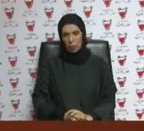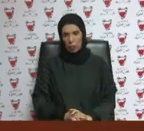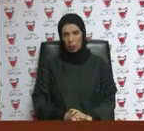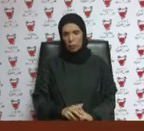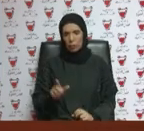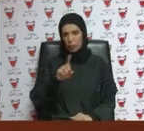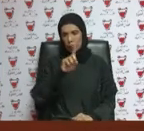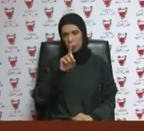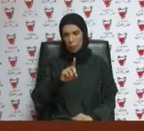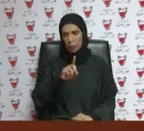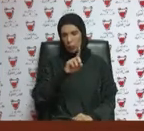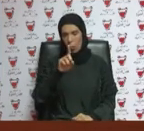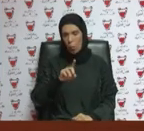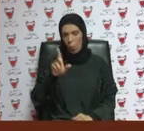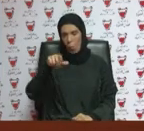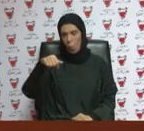الأسئلة أوجهها